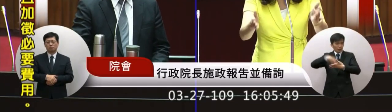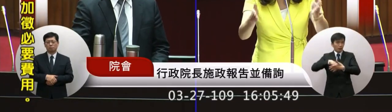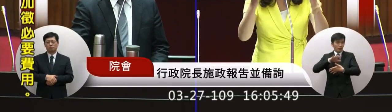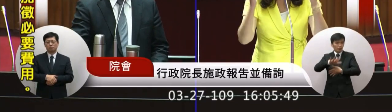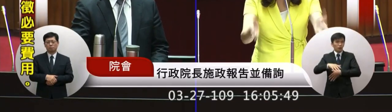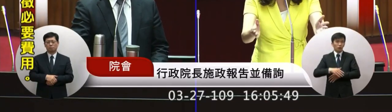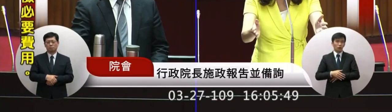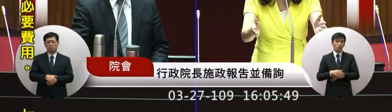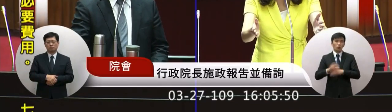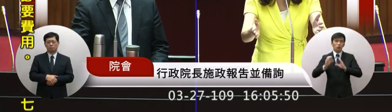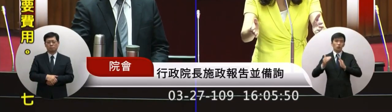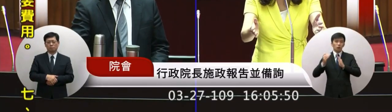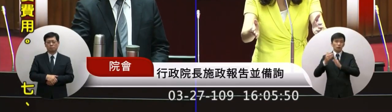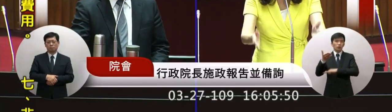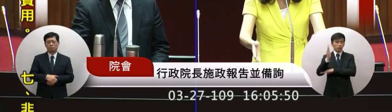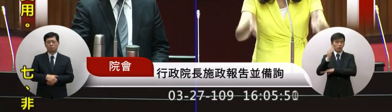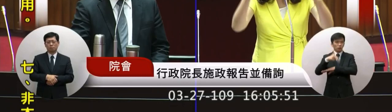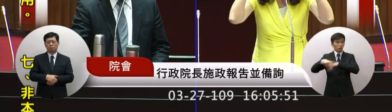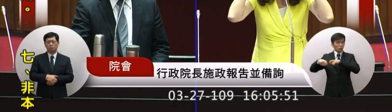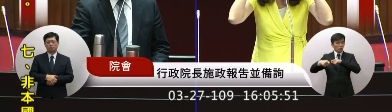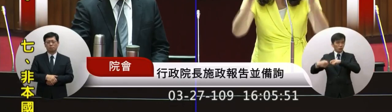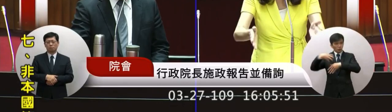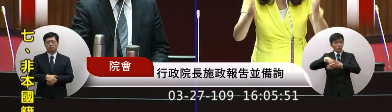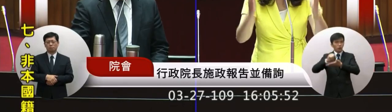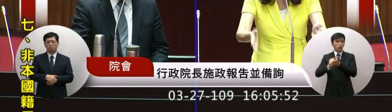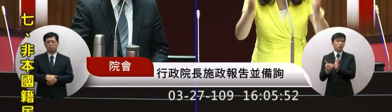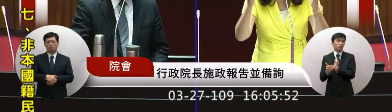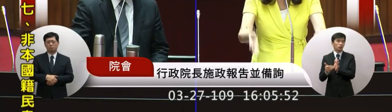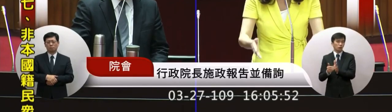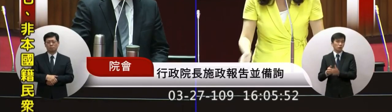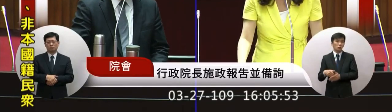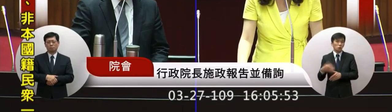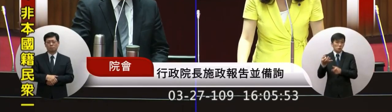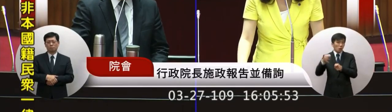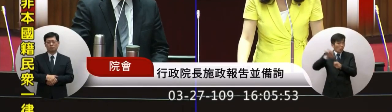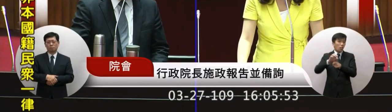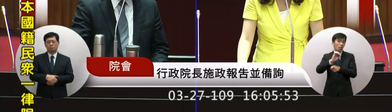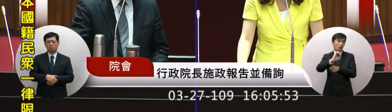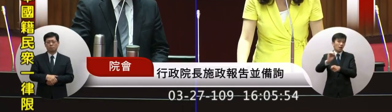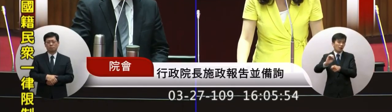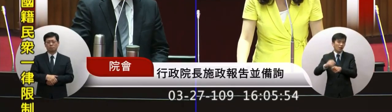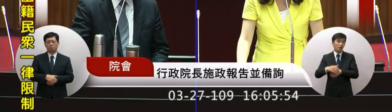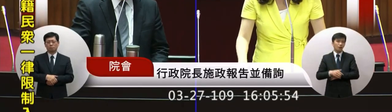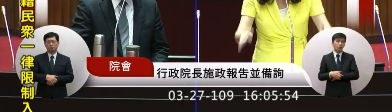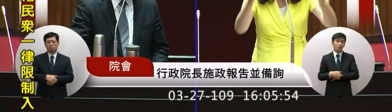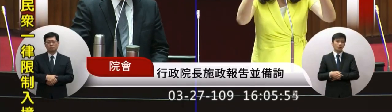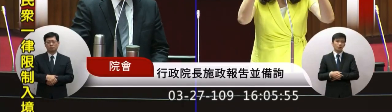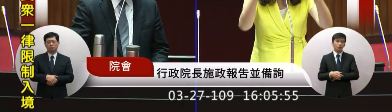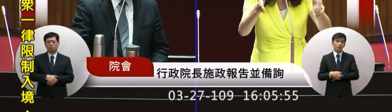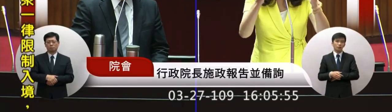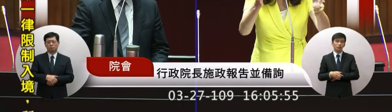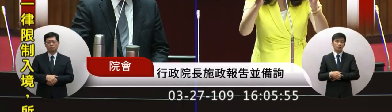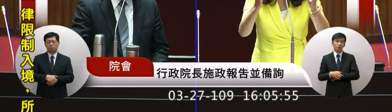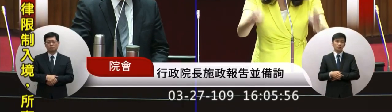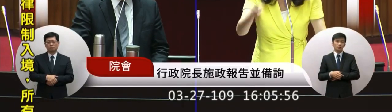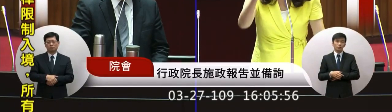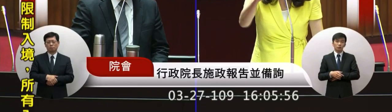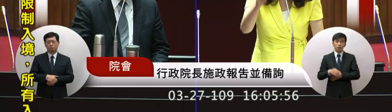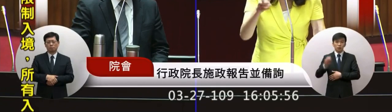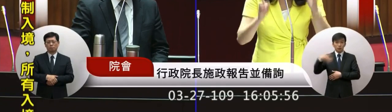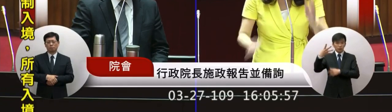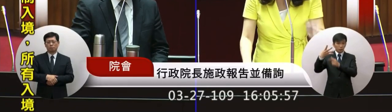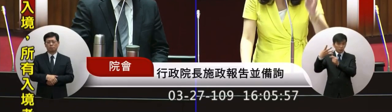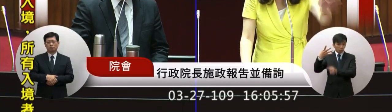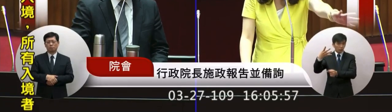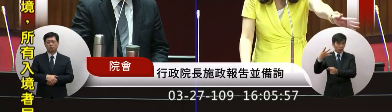就是既定的国家财政支出了，所以他没有加码，他也没有加成的效果啊。啊你。这400亿，